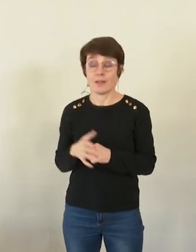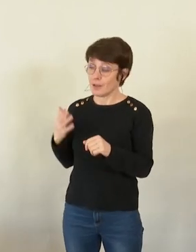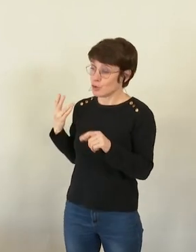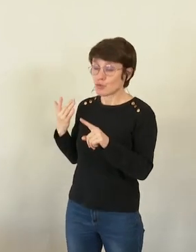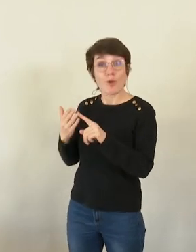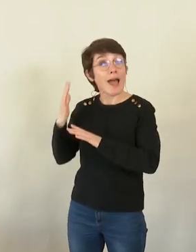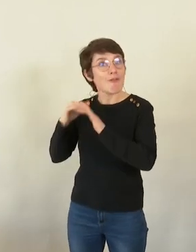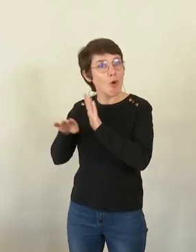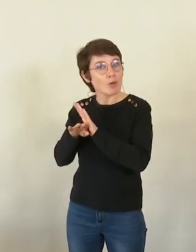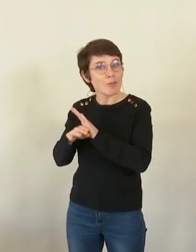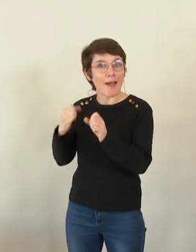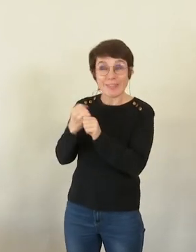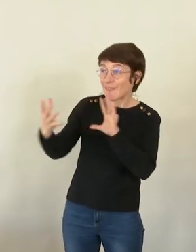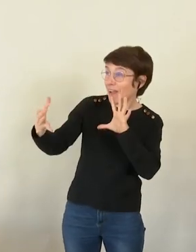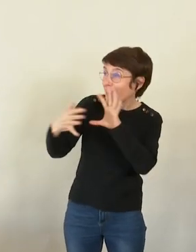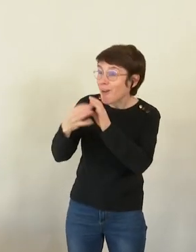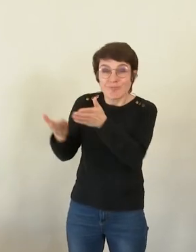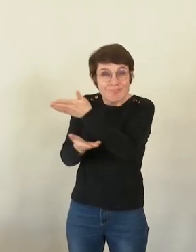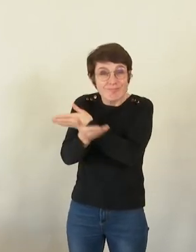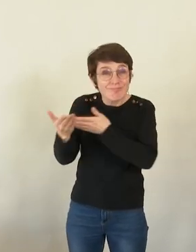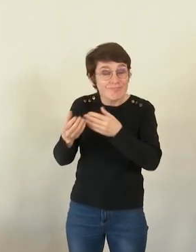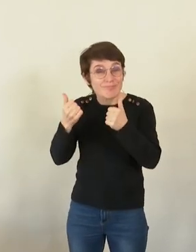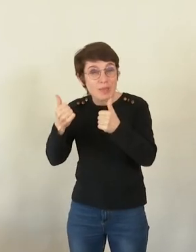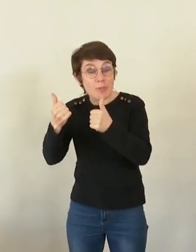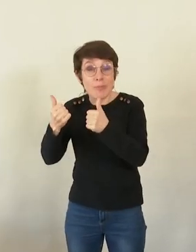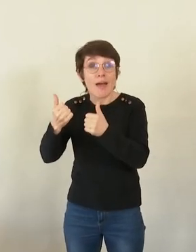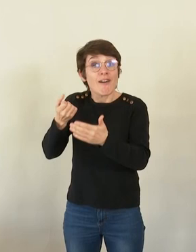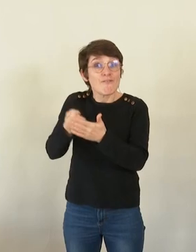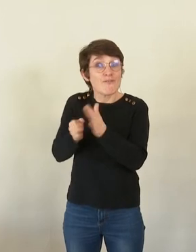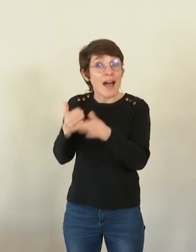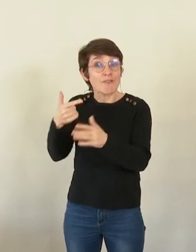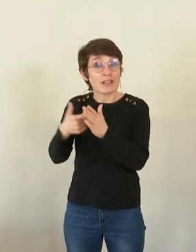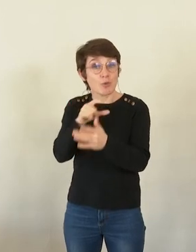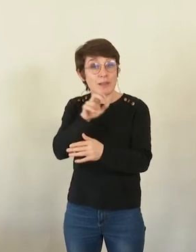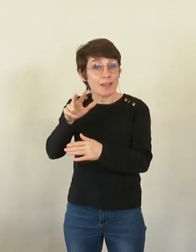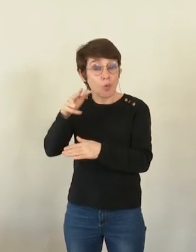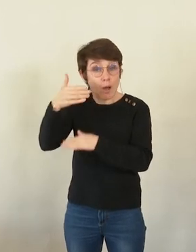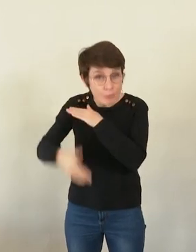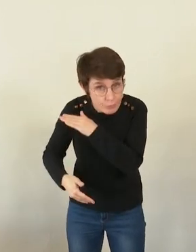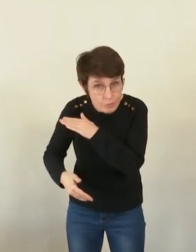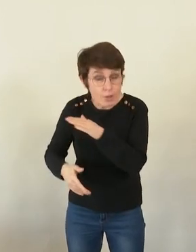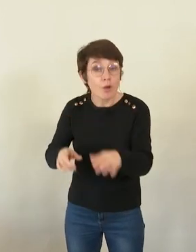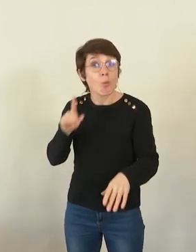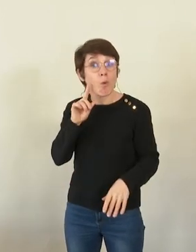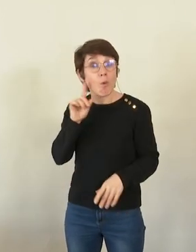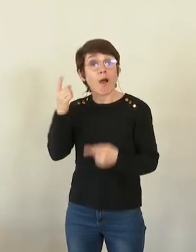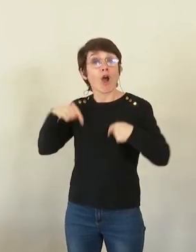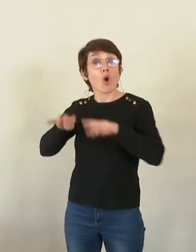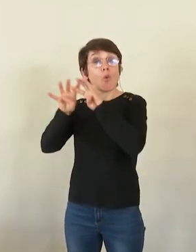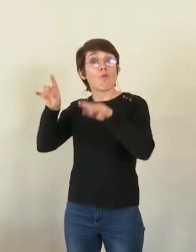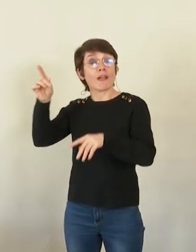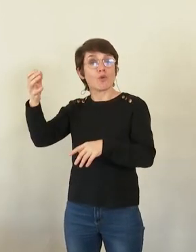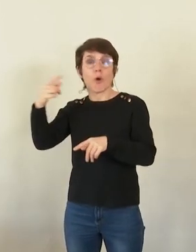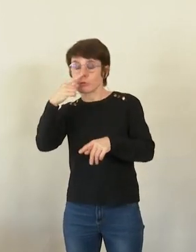sous de bons hospices s'est arrêté fin avril 2023 lorsque le gouvernement a considéré que la crise du logement à